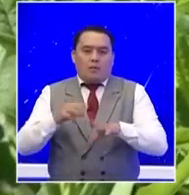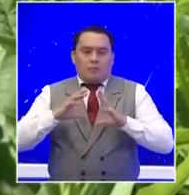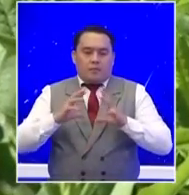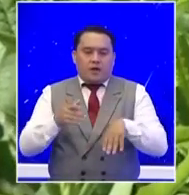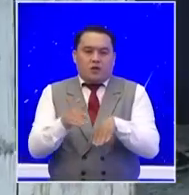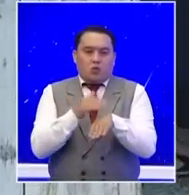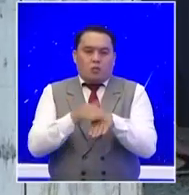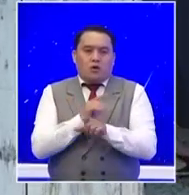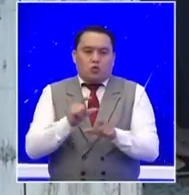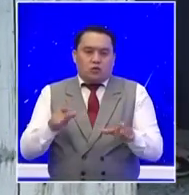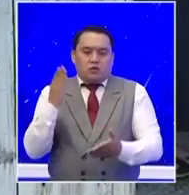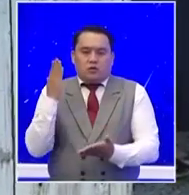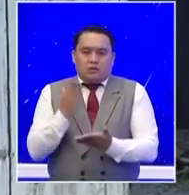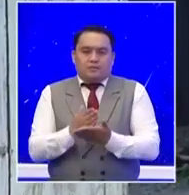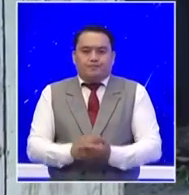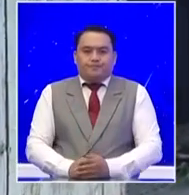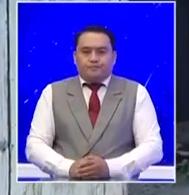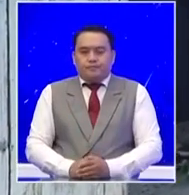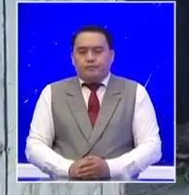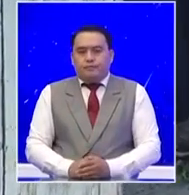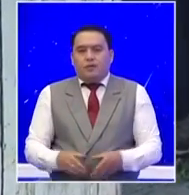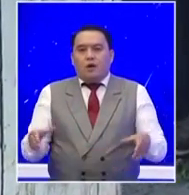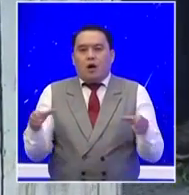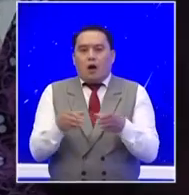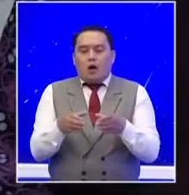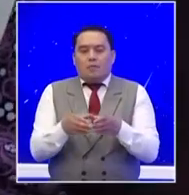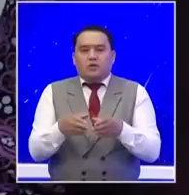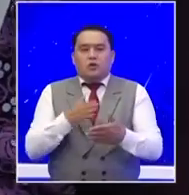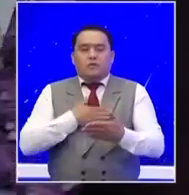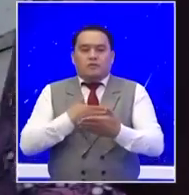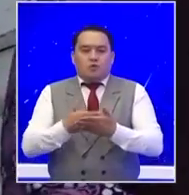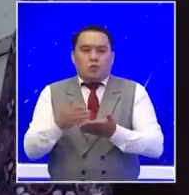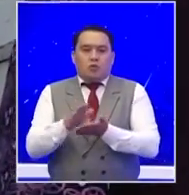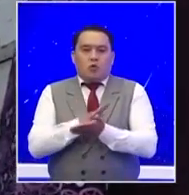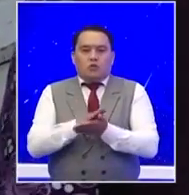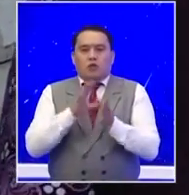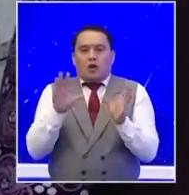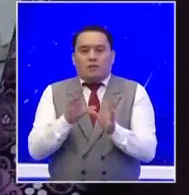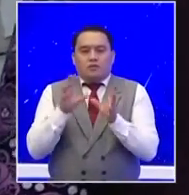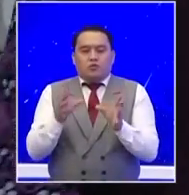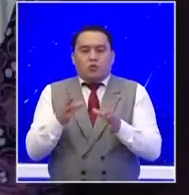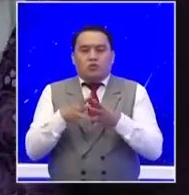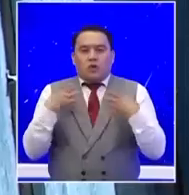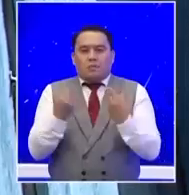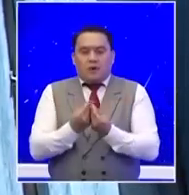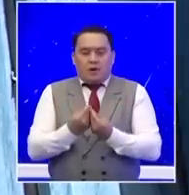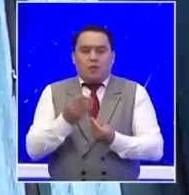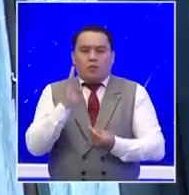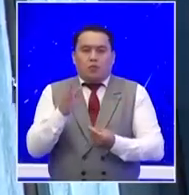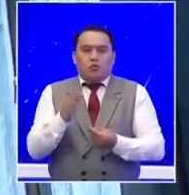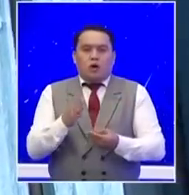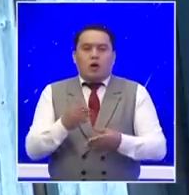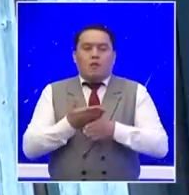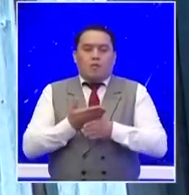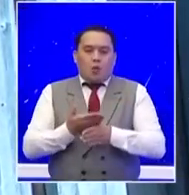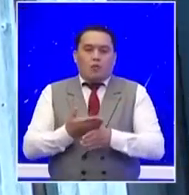без добрых людей. Представители территориального объединения профсоюзов пообещали взять семью под свою опеку. Помимо поддержки продуктами питания, добровольцы